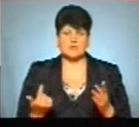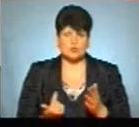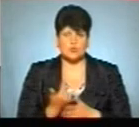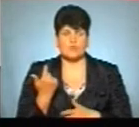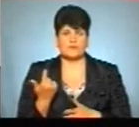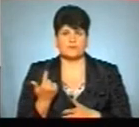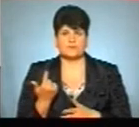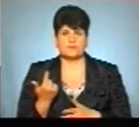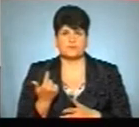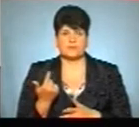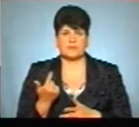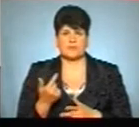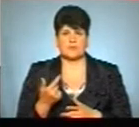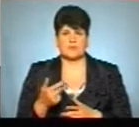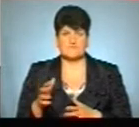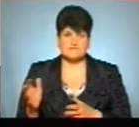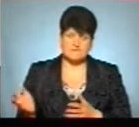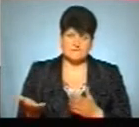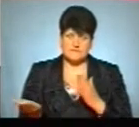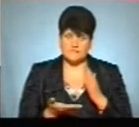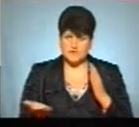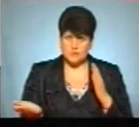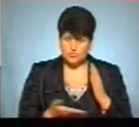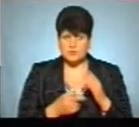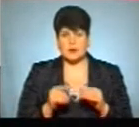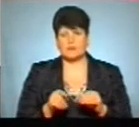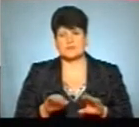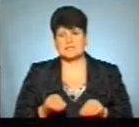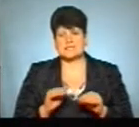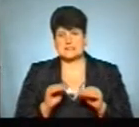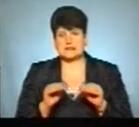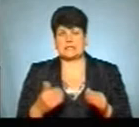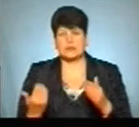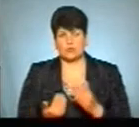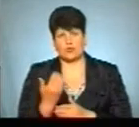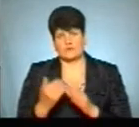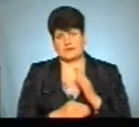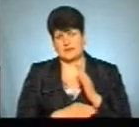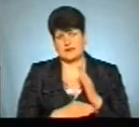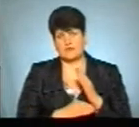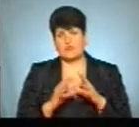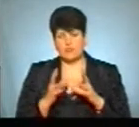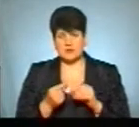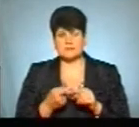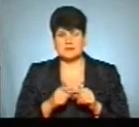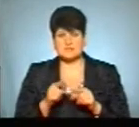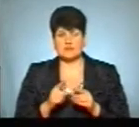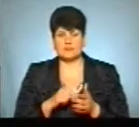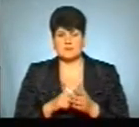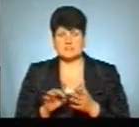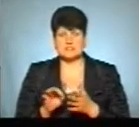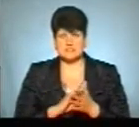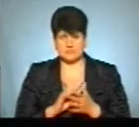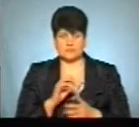5-7 років, їх треба видаляти і вже на їхнє місце садити нові дерева. Ну, мабуть, цей принцип в місії використовується, бо зразу спиляти